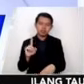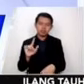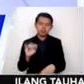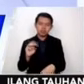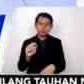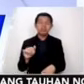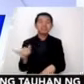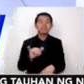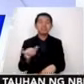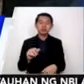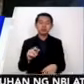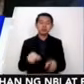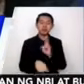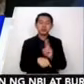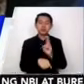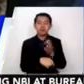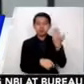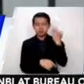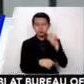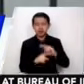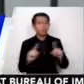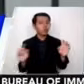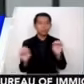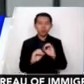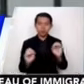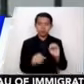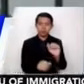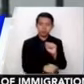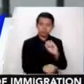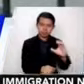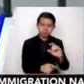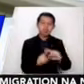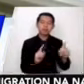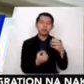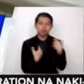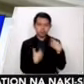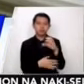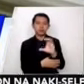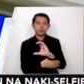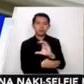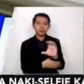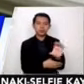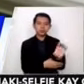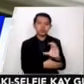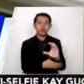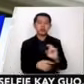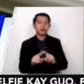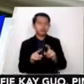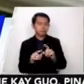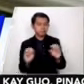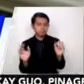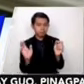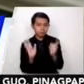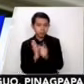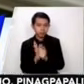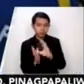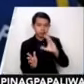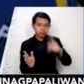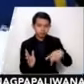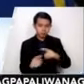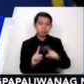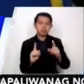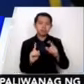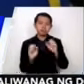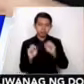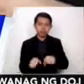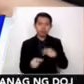aircon pero may electric fan. Bawal ang gadgets. Tulad ng ibang detainees, may schedule na kailangang sundin para sa mga bibisita. Pero